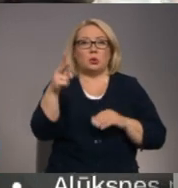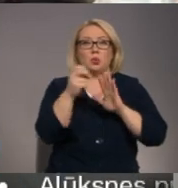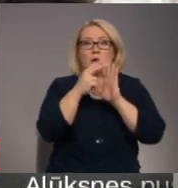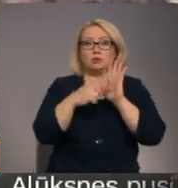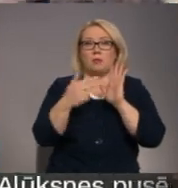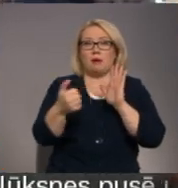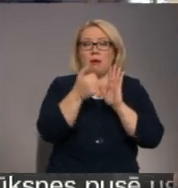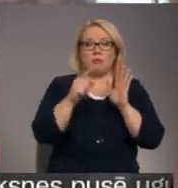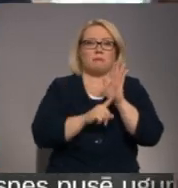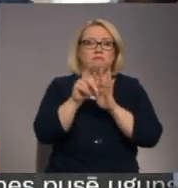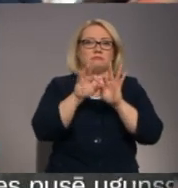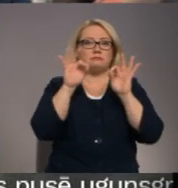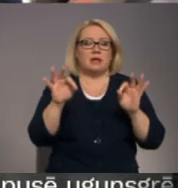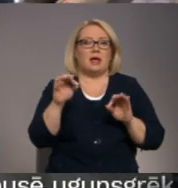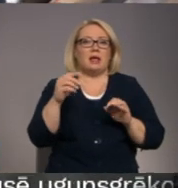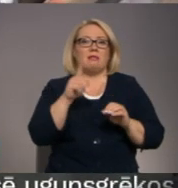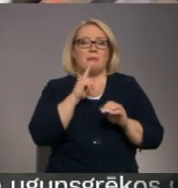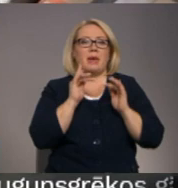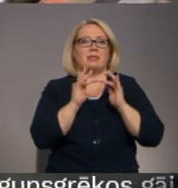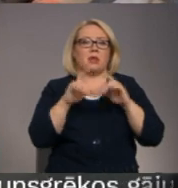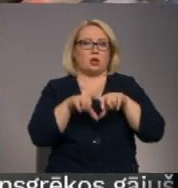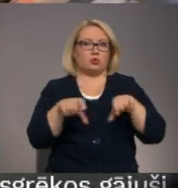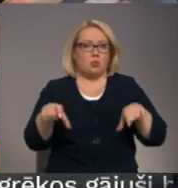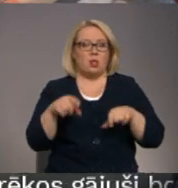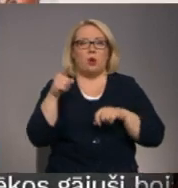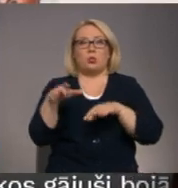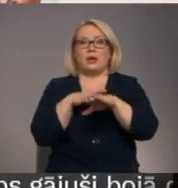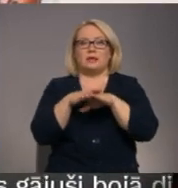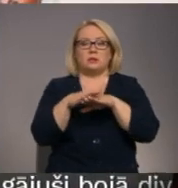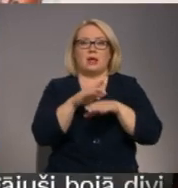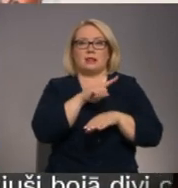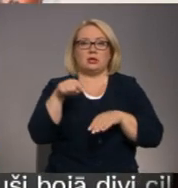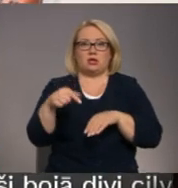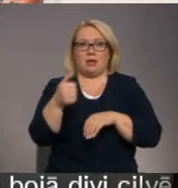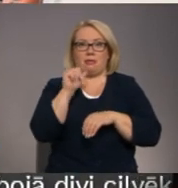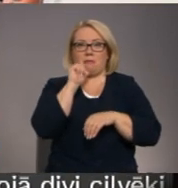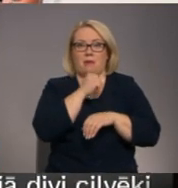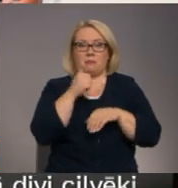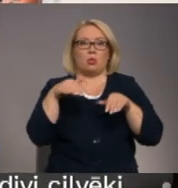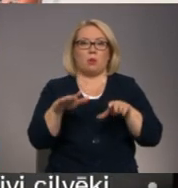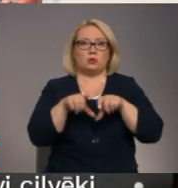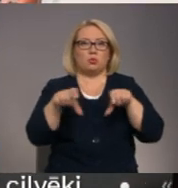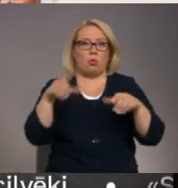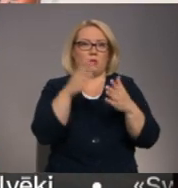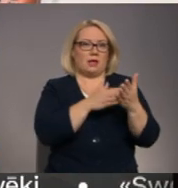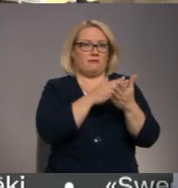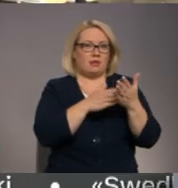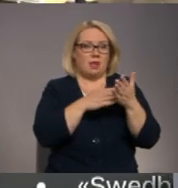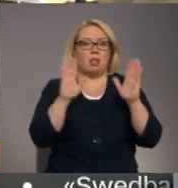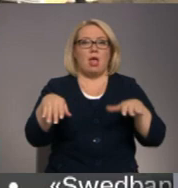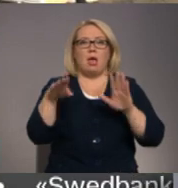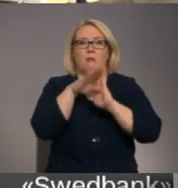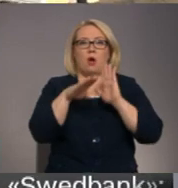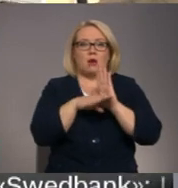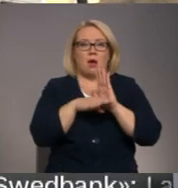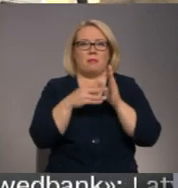2018. Gadā tika sākt Liepājas internātu skolā, kur tā tika īstenot līdz šī gada maijam, kad tika nolemts skolu likvidēt. Lai programma